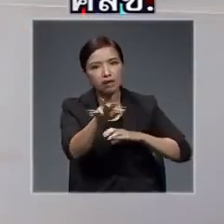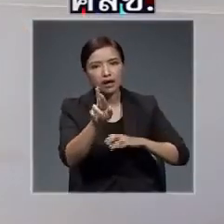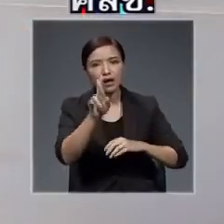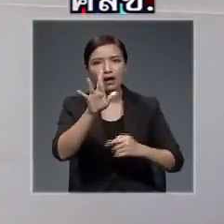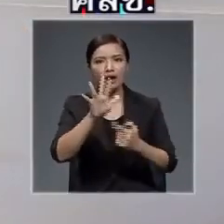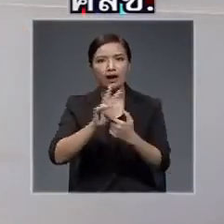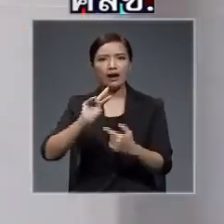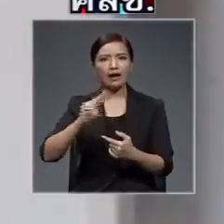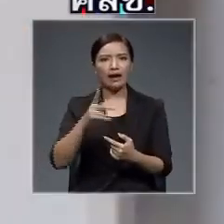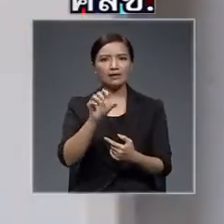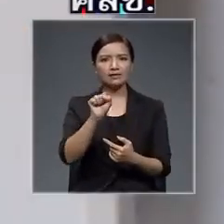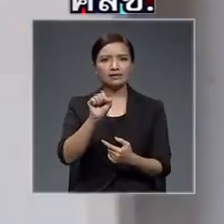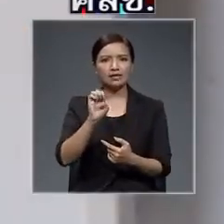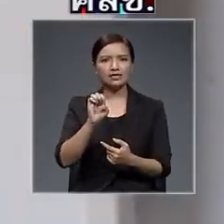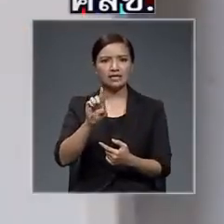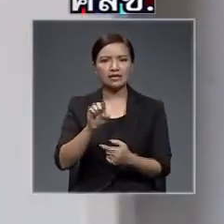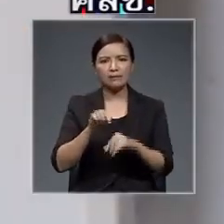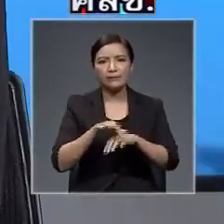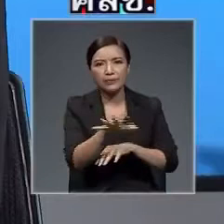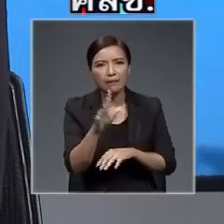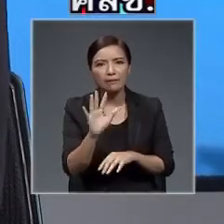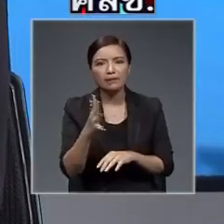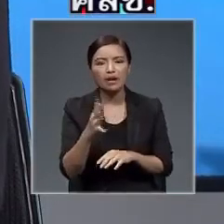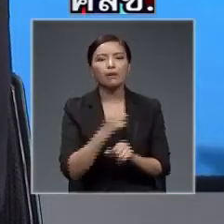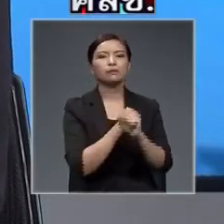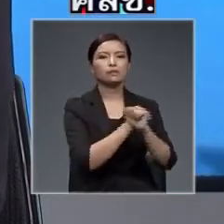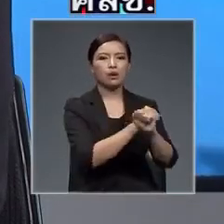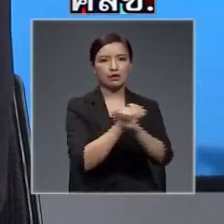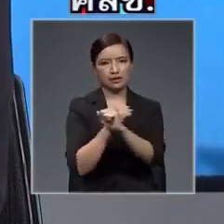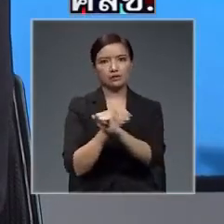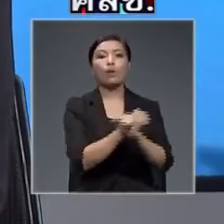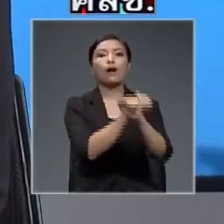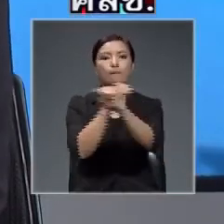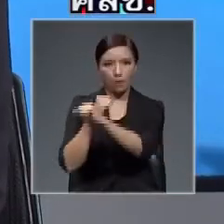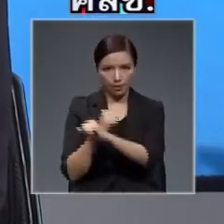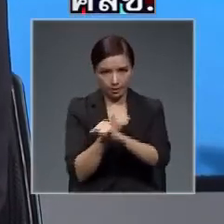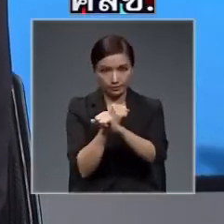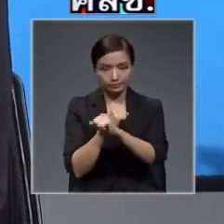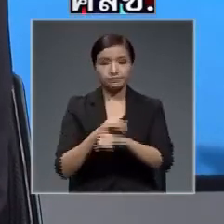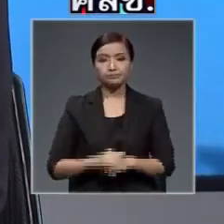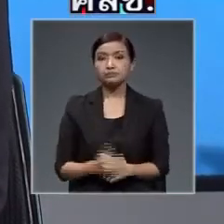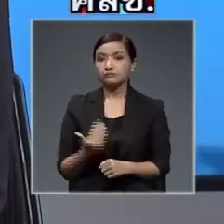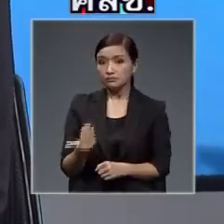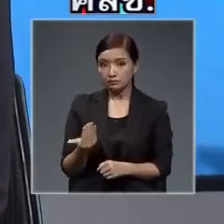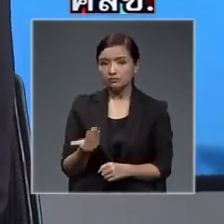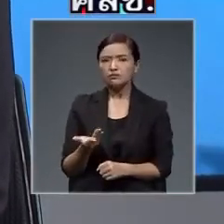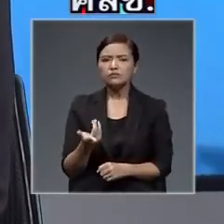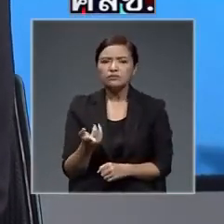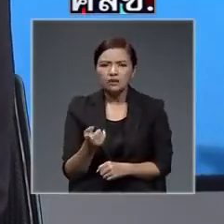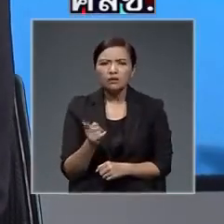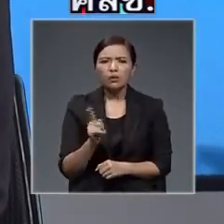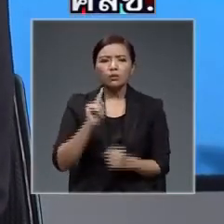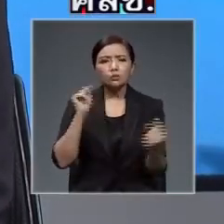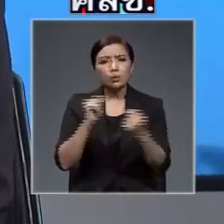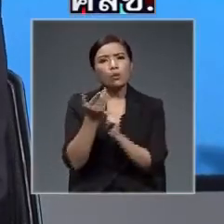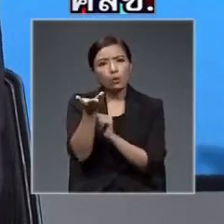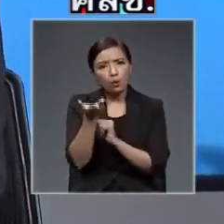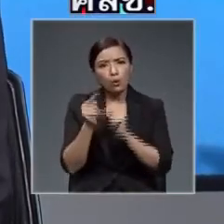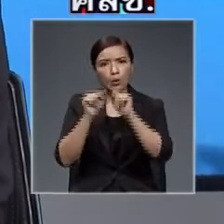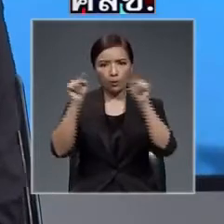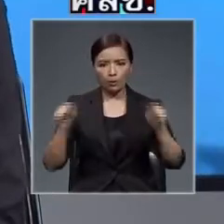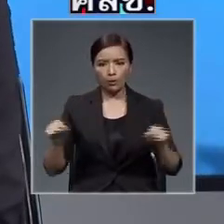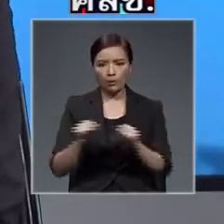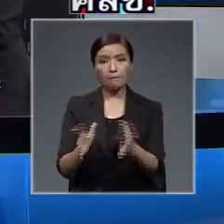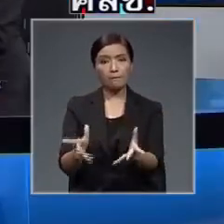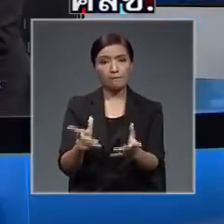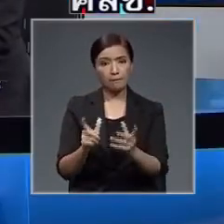ขออนุญาตในส่วนของตัวเครื่องก่อนนะคะโฆษกคะสิ่งนึงที่ตอนนี้เป็นประเด็นเรียกร้องกันอยู่ก็คือว่าเรื่องของการขอใบอนุญาตการนำเ